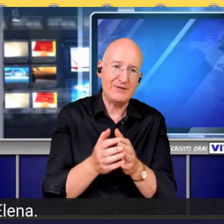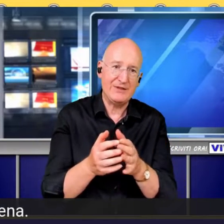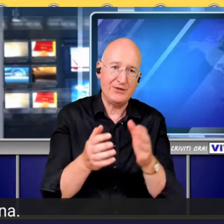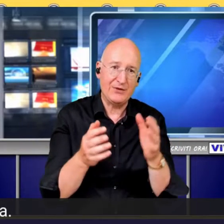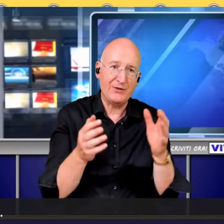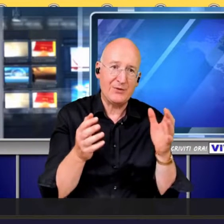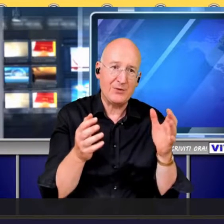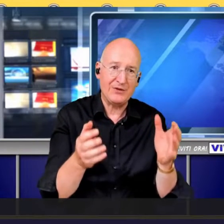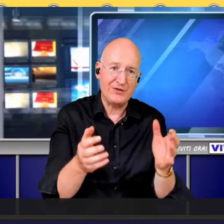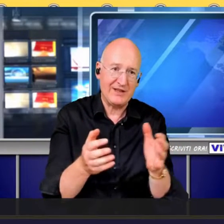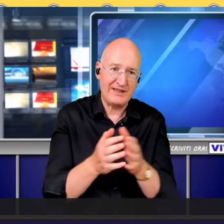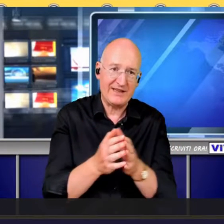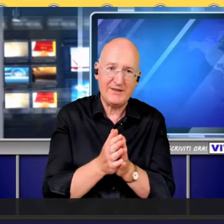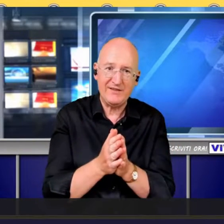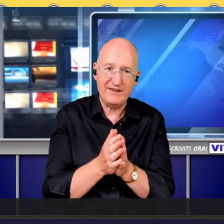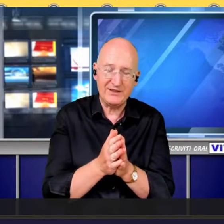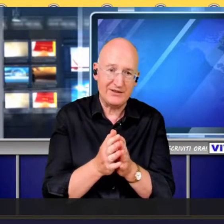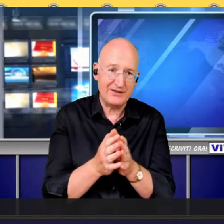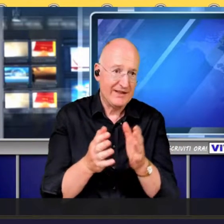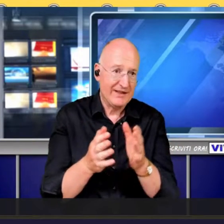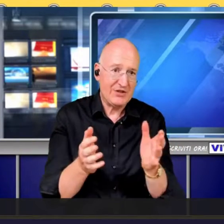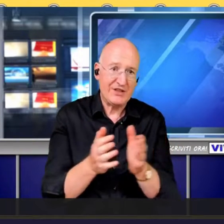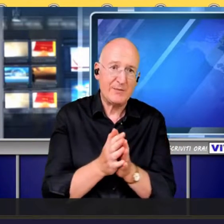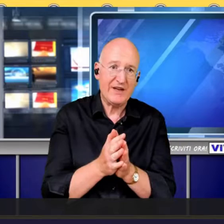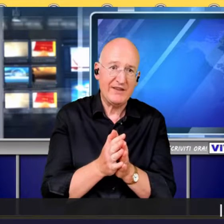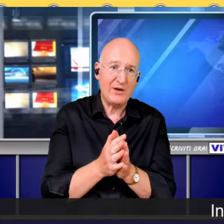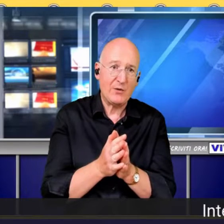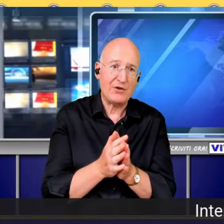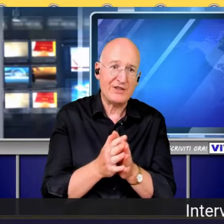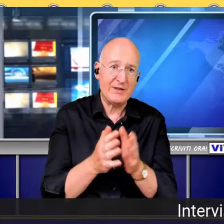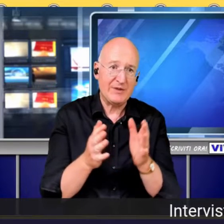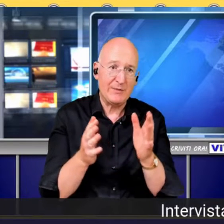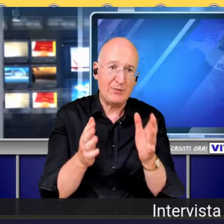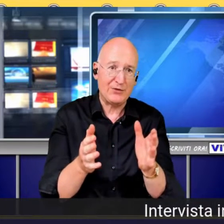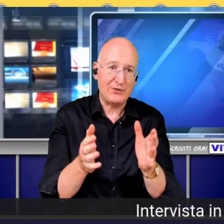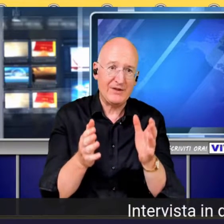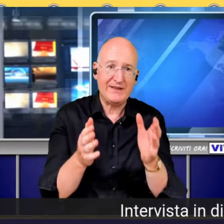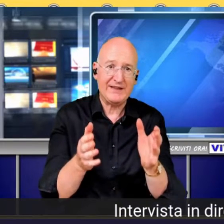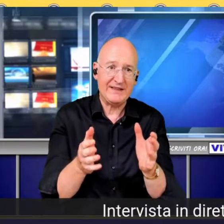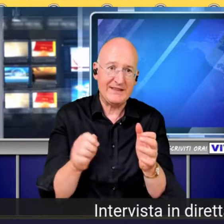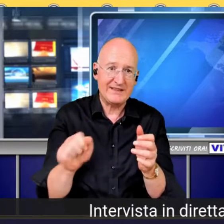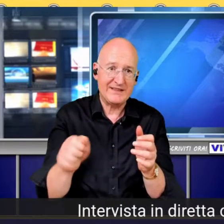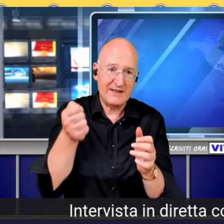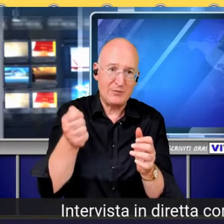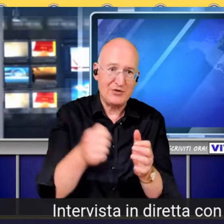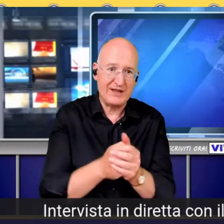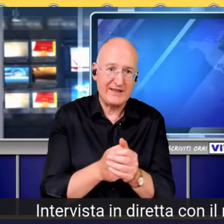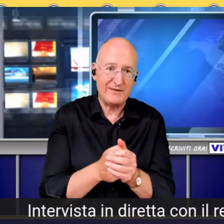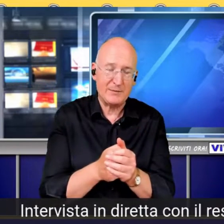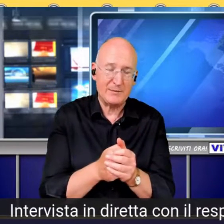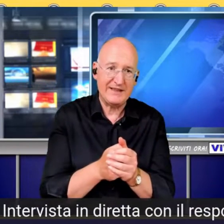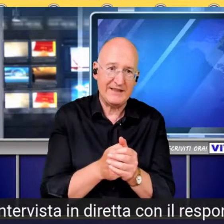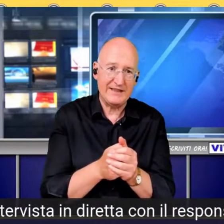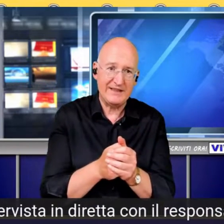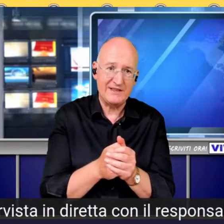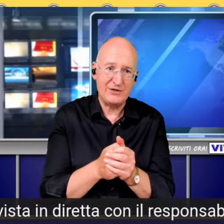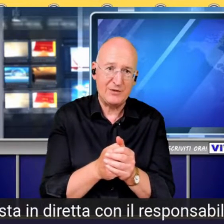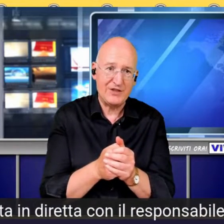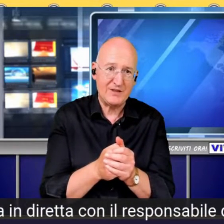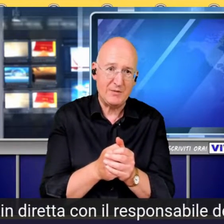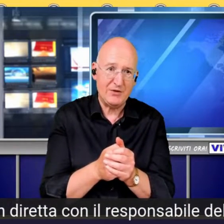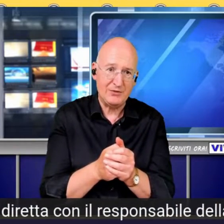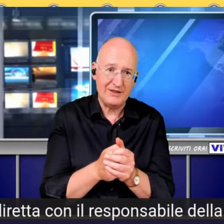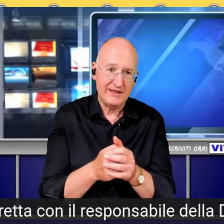solari non funzionano, o quando c'è la calma del vento, bisogna sempre avere qualcosa di pronto da fare, da girare il pulsante e far partire nel